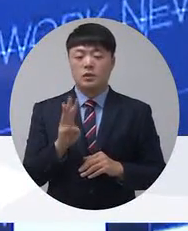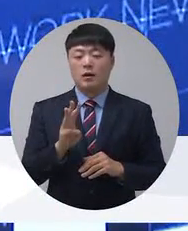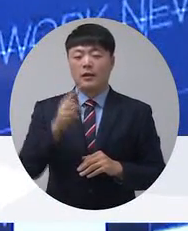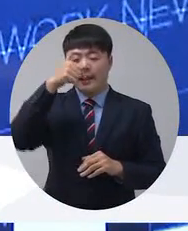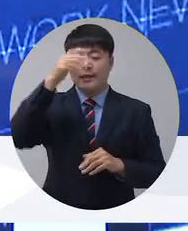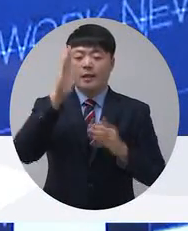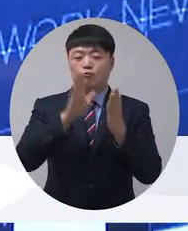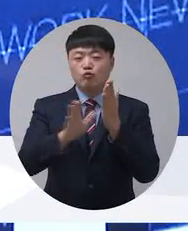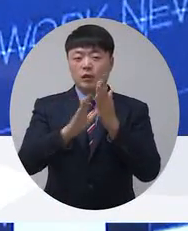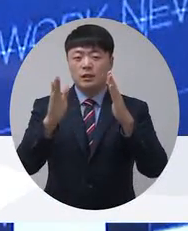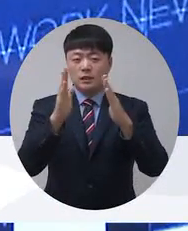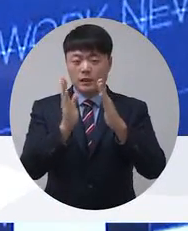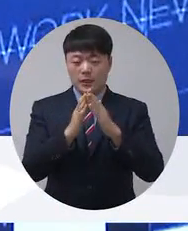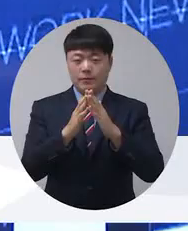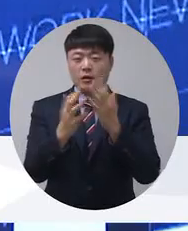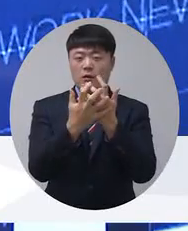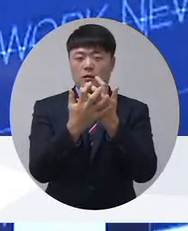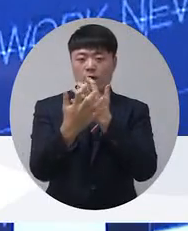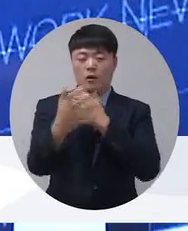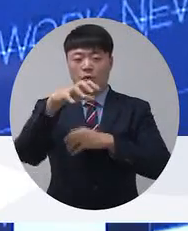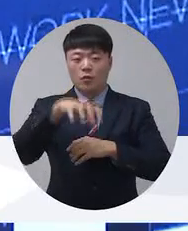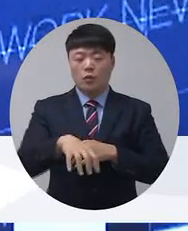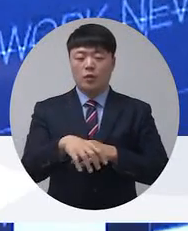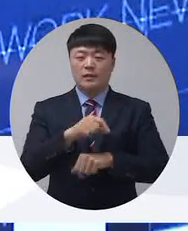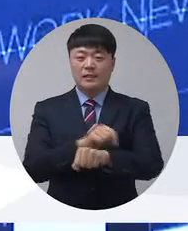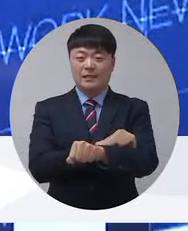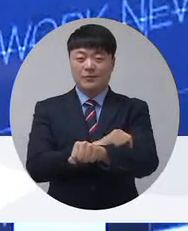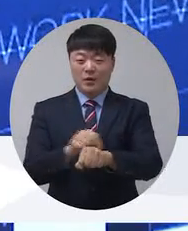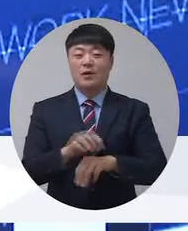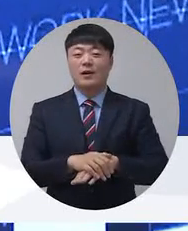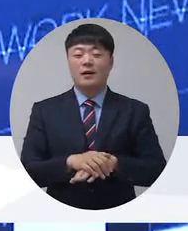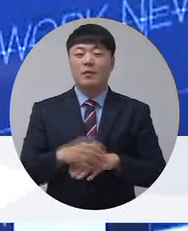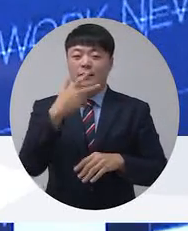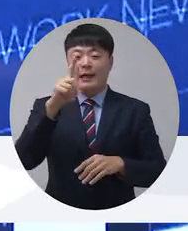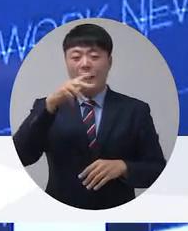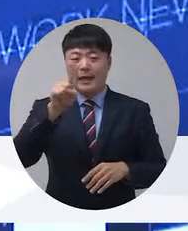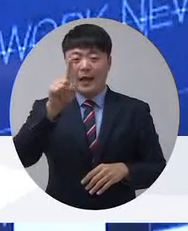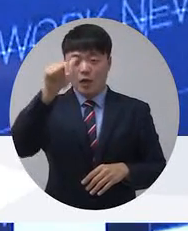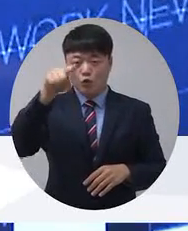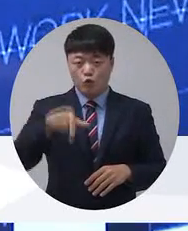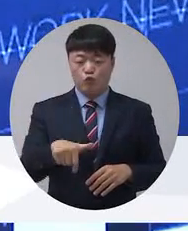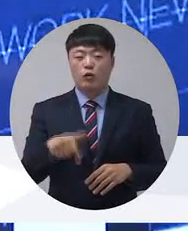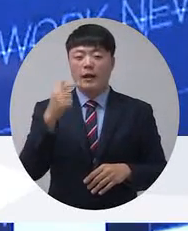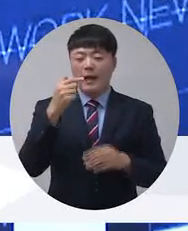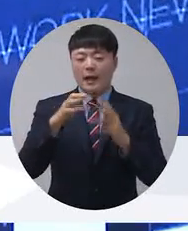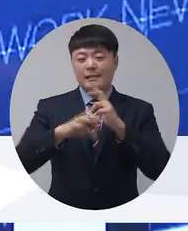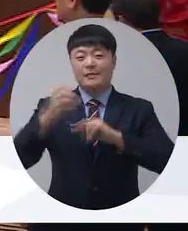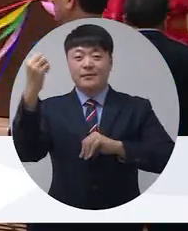합천박물관은 지난 16일 역사관 대강당에서 제5회 특별기획전 다라국의 여명 개막식을